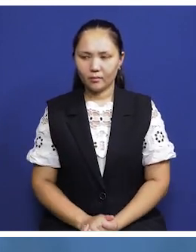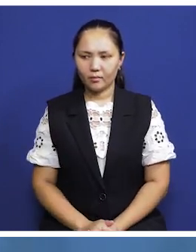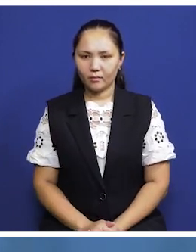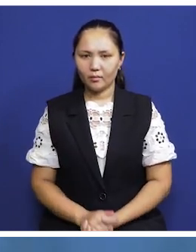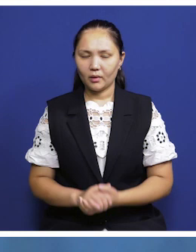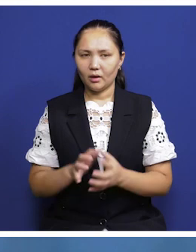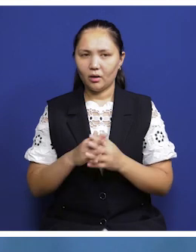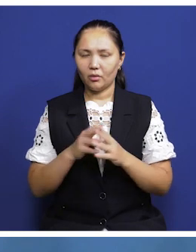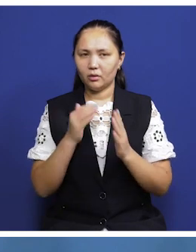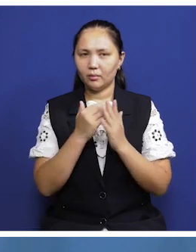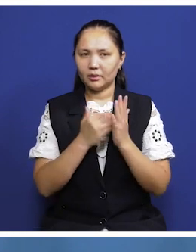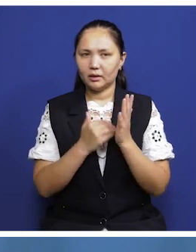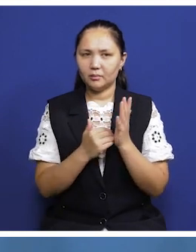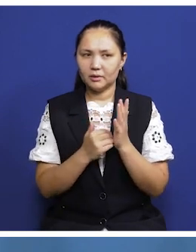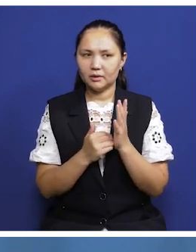бағдарламасы аясында